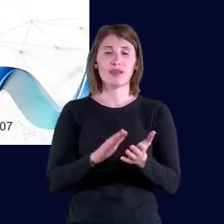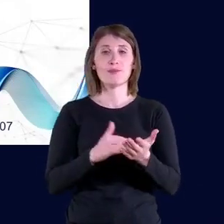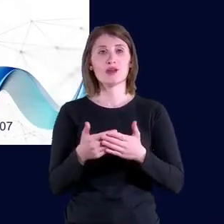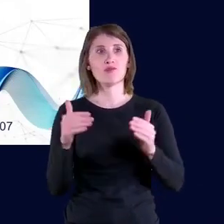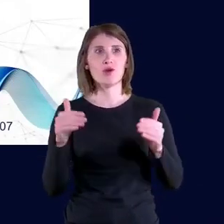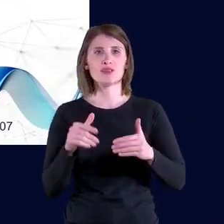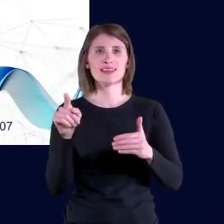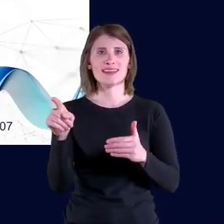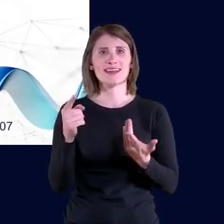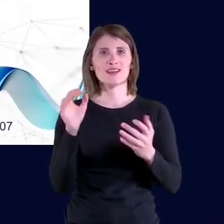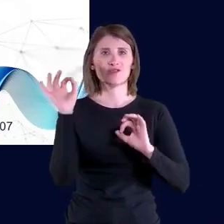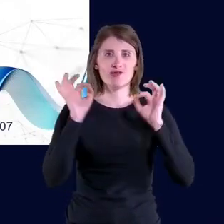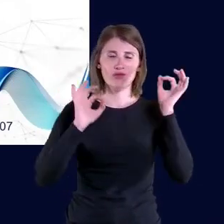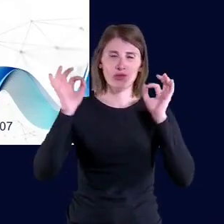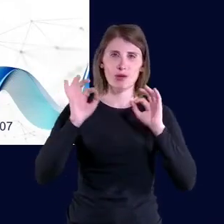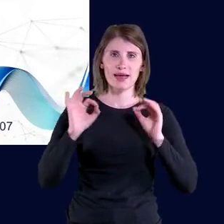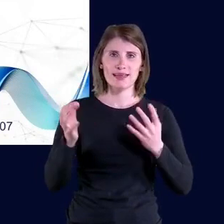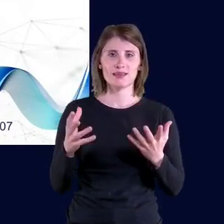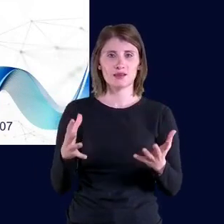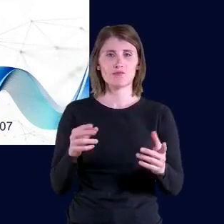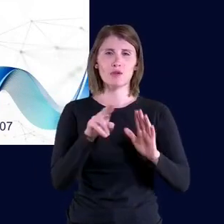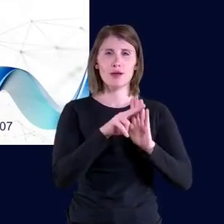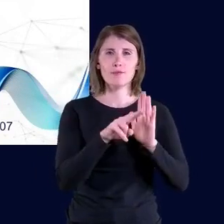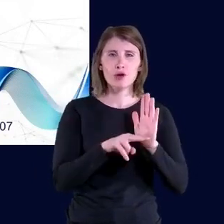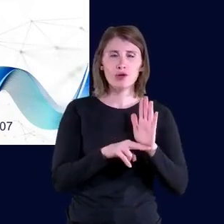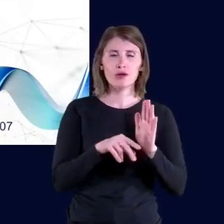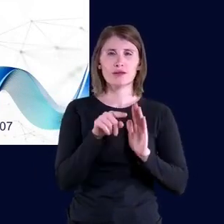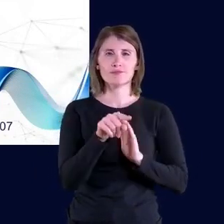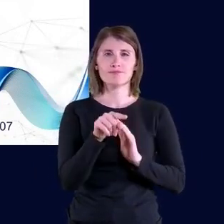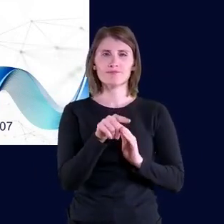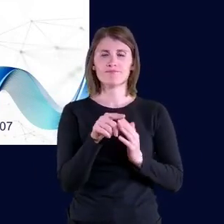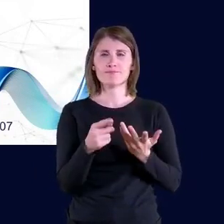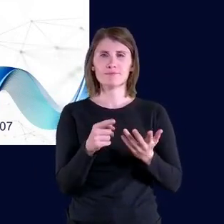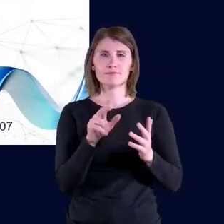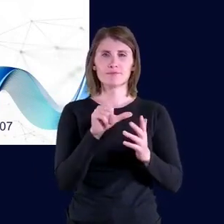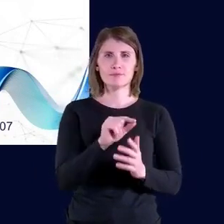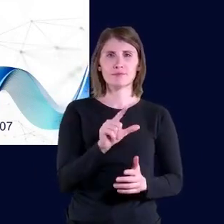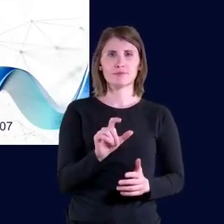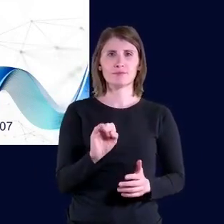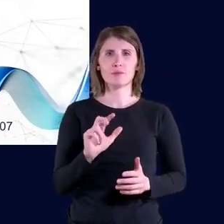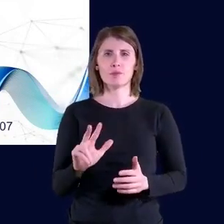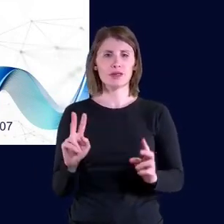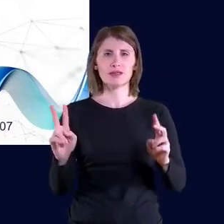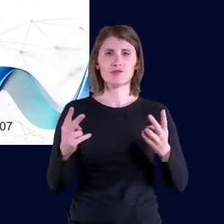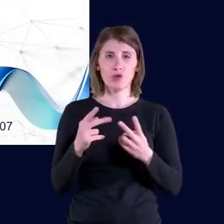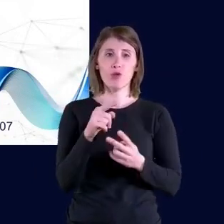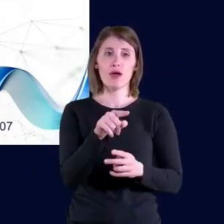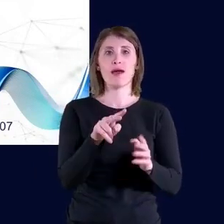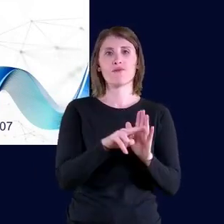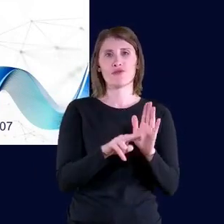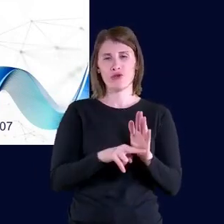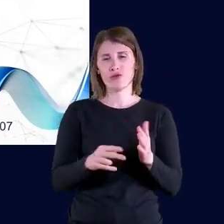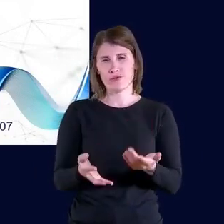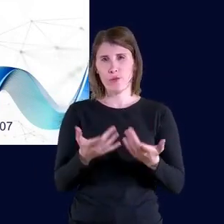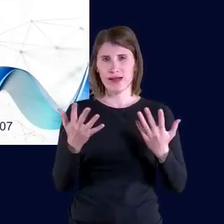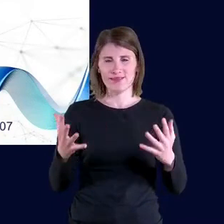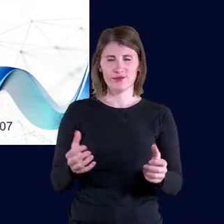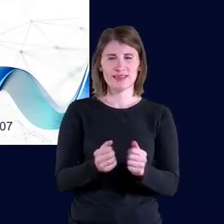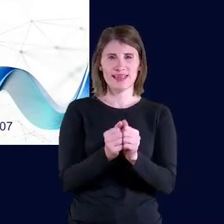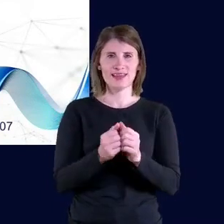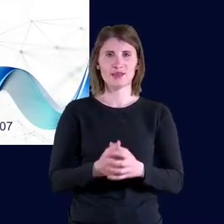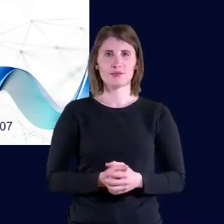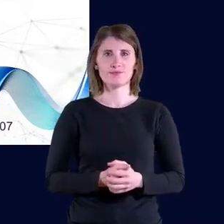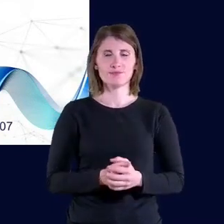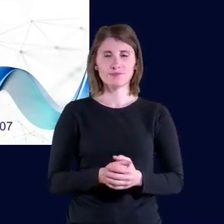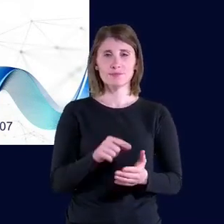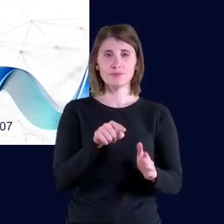informacji dotyczącej programu z jakiego dane pliki zostały wytworzone system